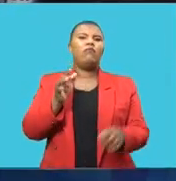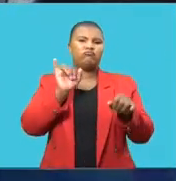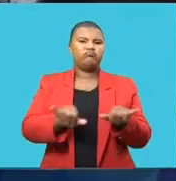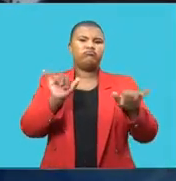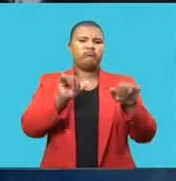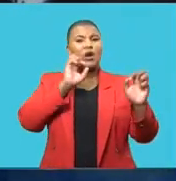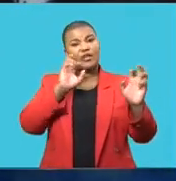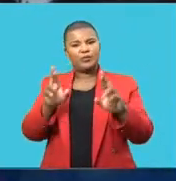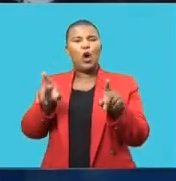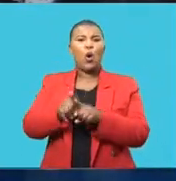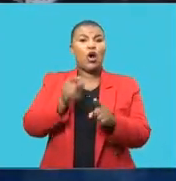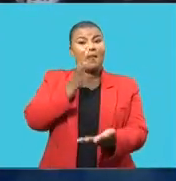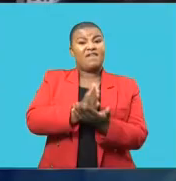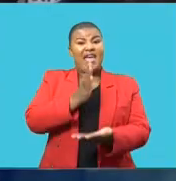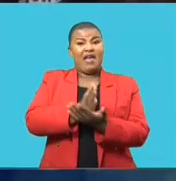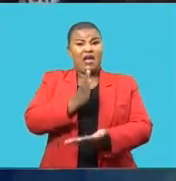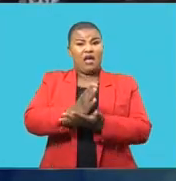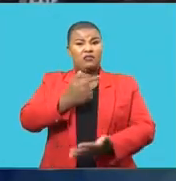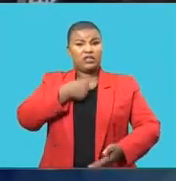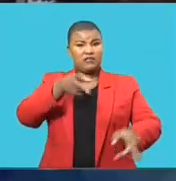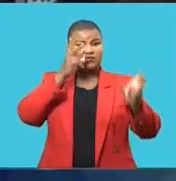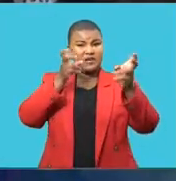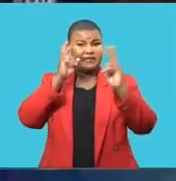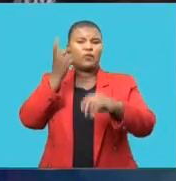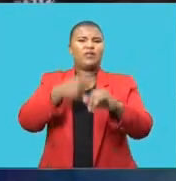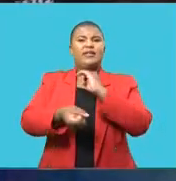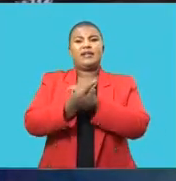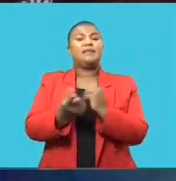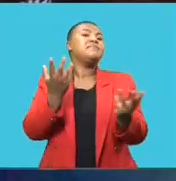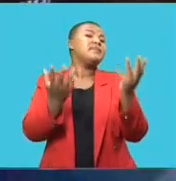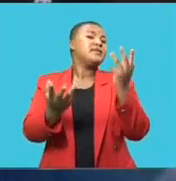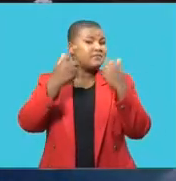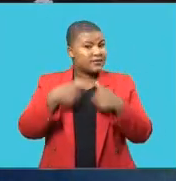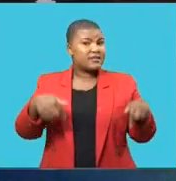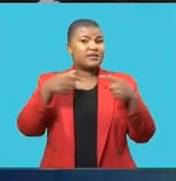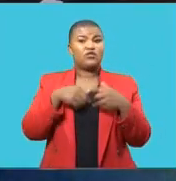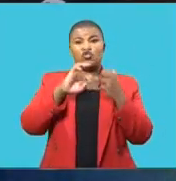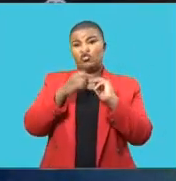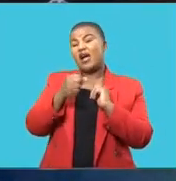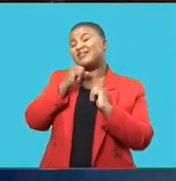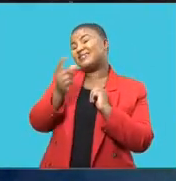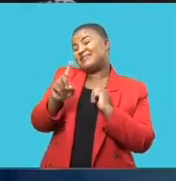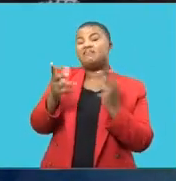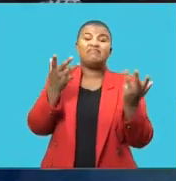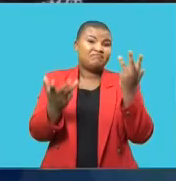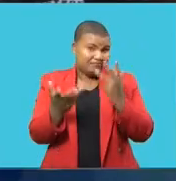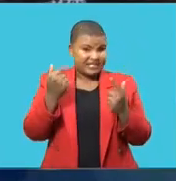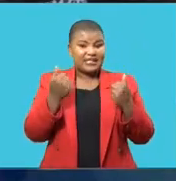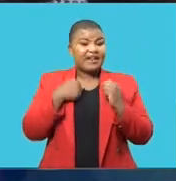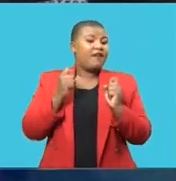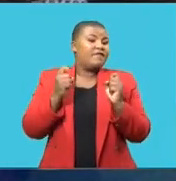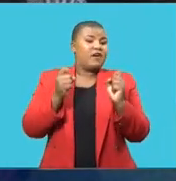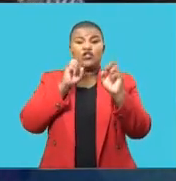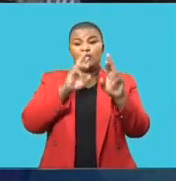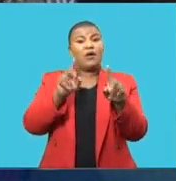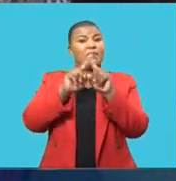the facts of what is happening so that maybe we can try, as we say, and rapid respond. But I